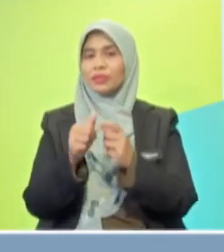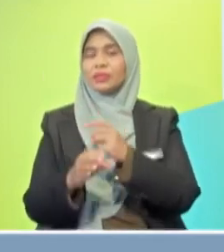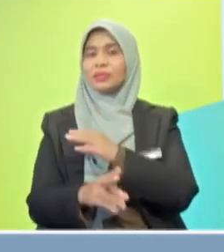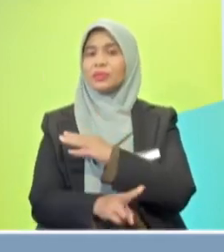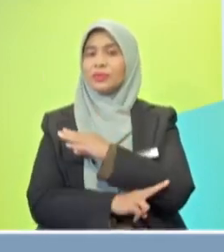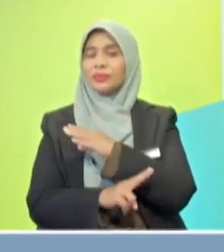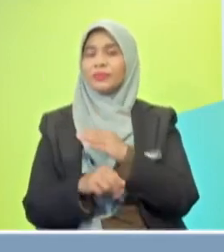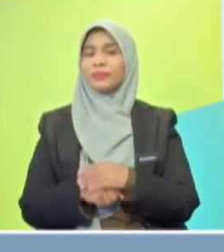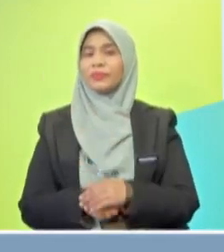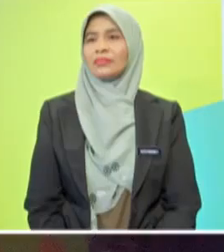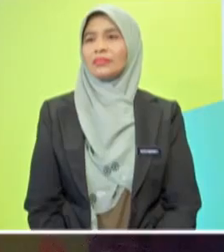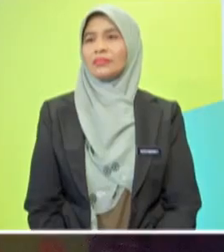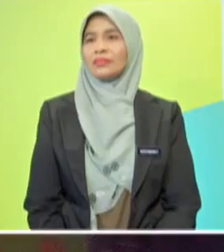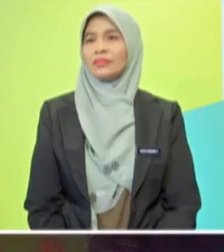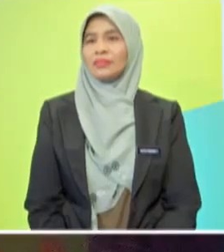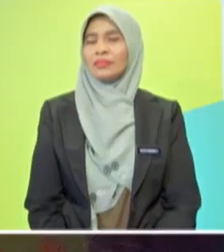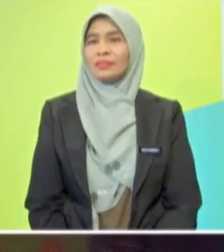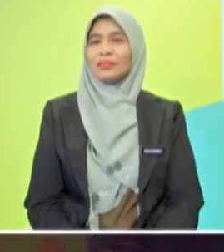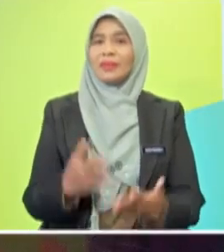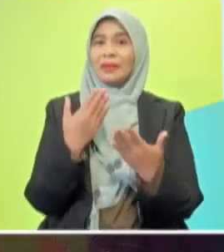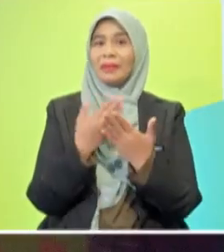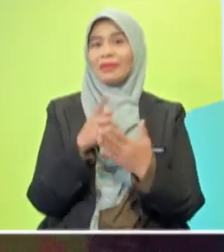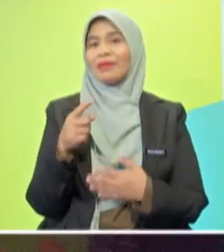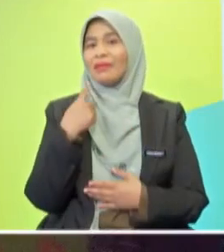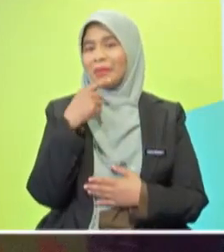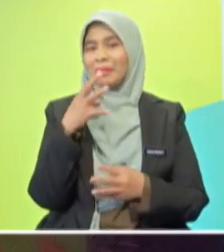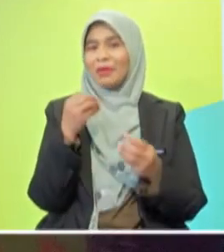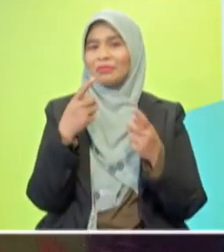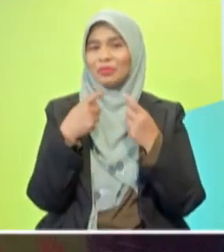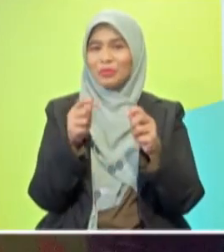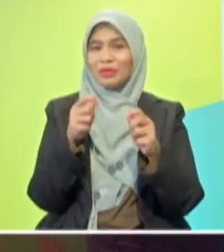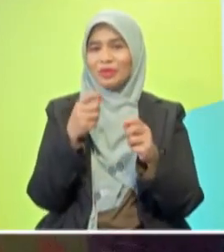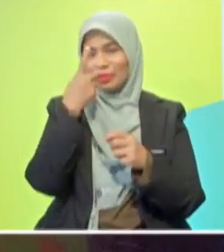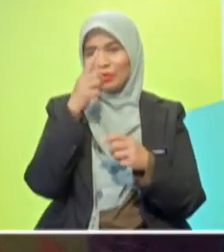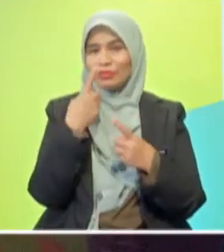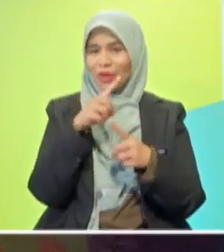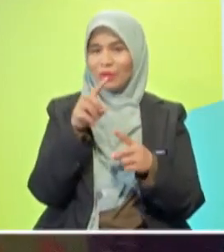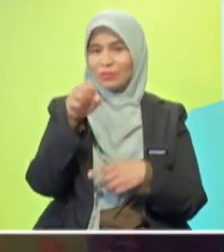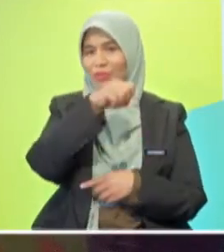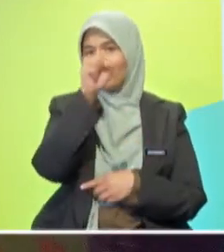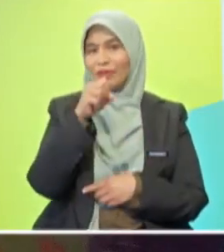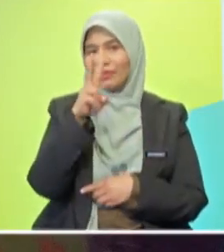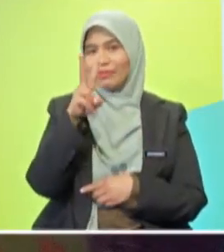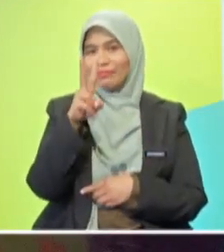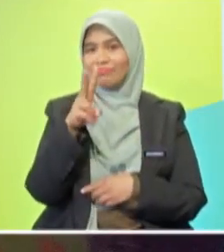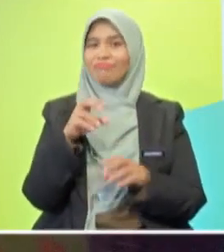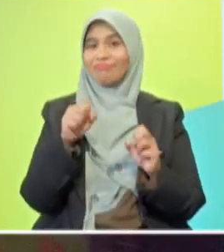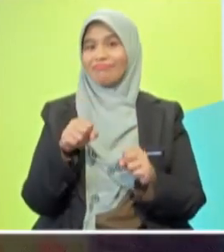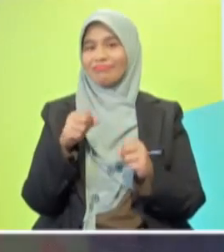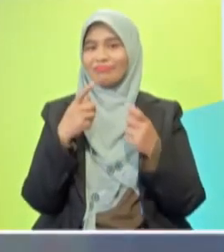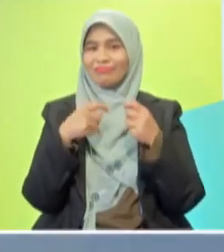siapa nak jawab kat traffic light? Baiklah, siapa nak cuba untuk jawab soalan kedua ni? Boleh angkat traffic light.